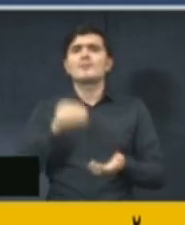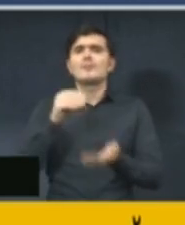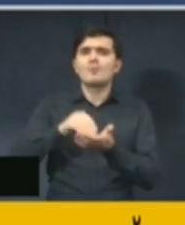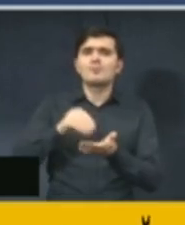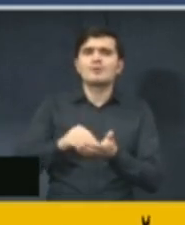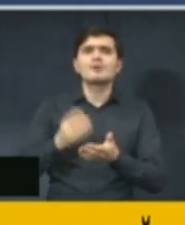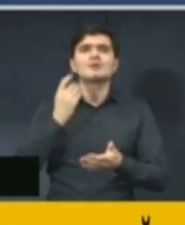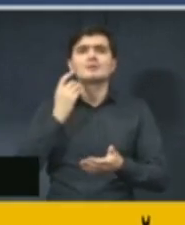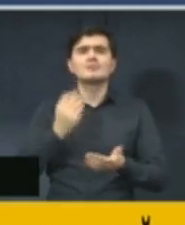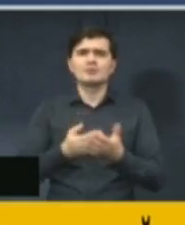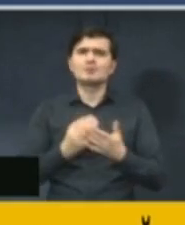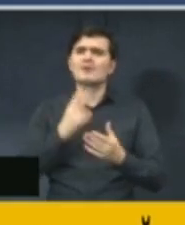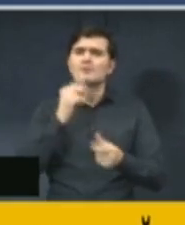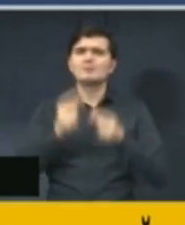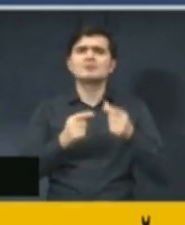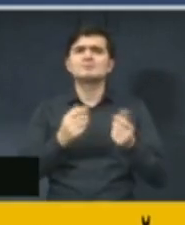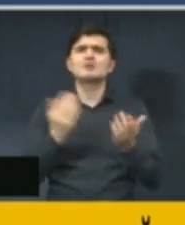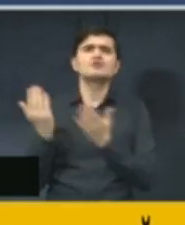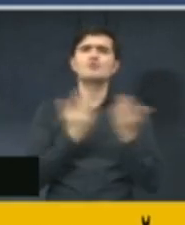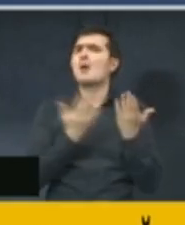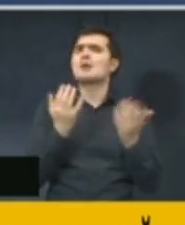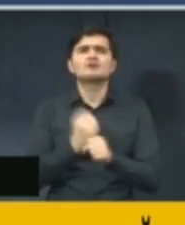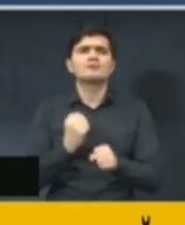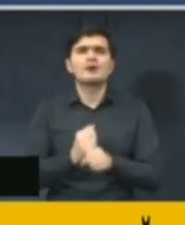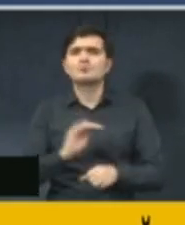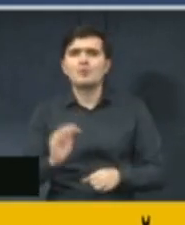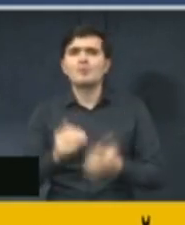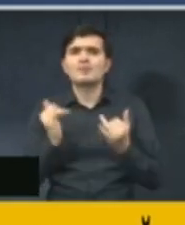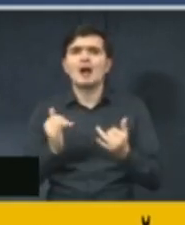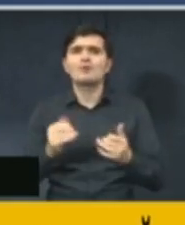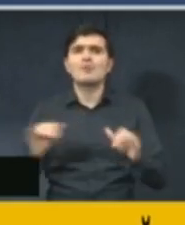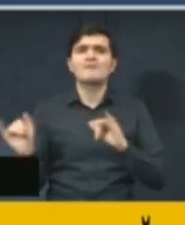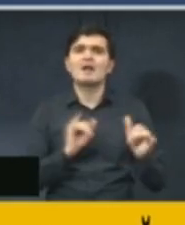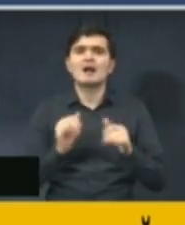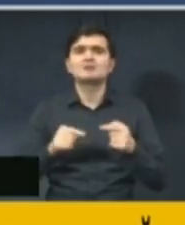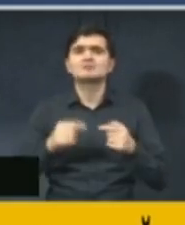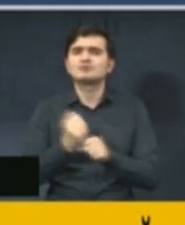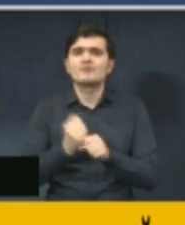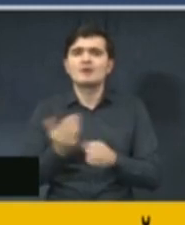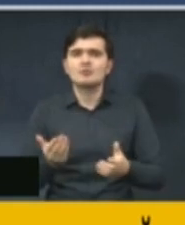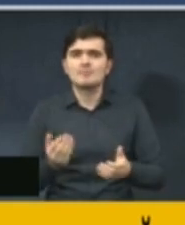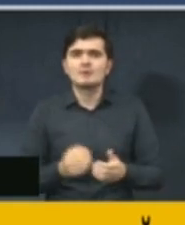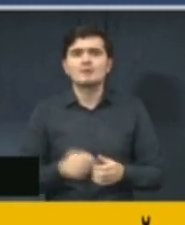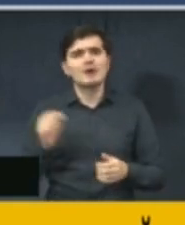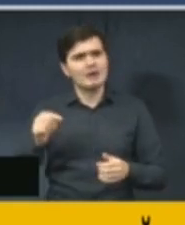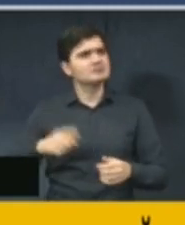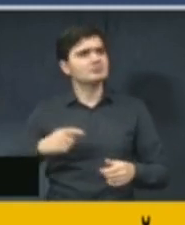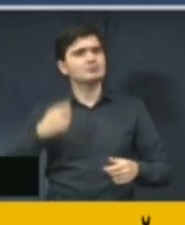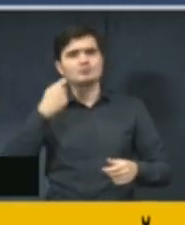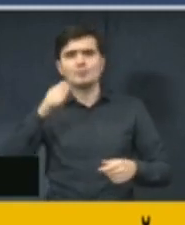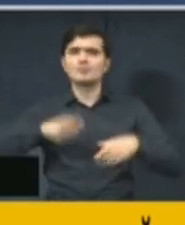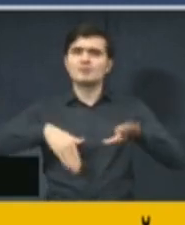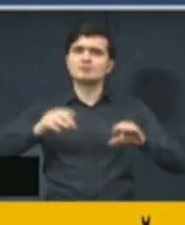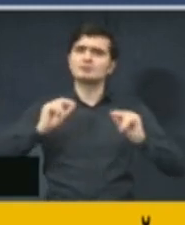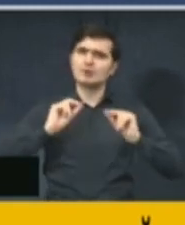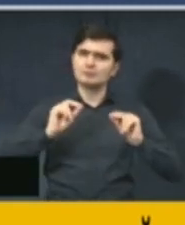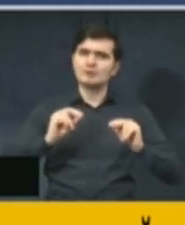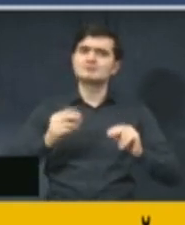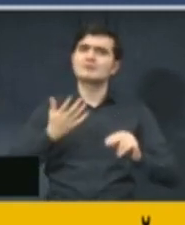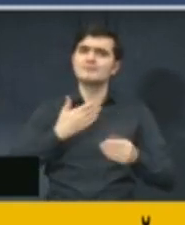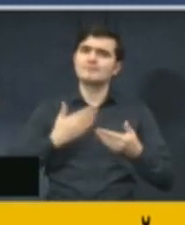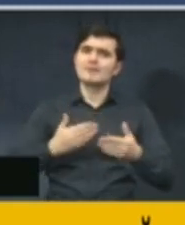la întoarcerea, pentru că a fost discuția despre școală, ce facem cu copiii care merg acum în vacanță. Și aici este și domnul ministru al educației, deci